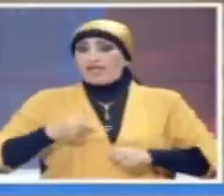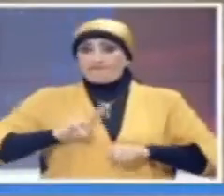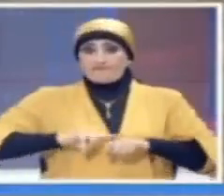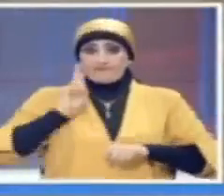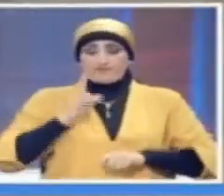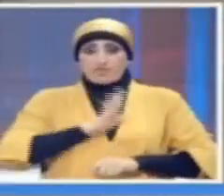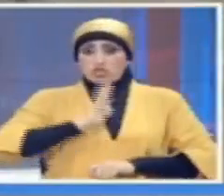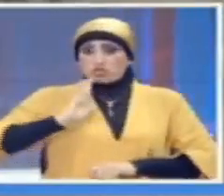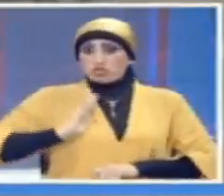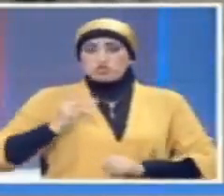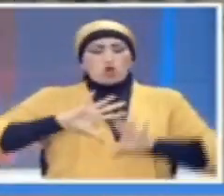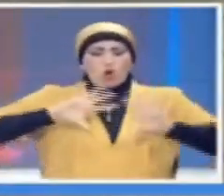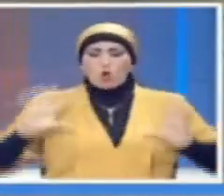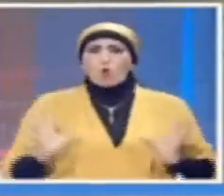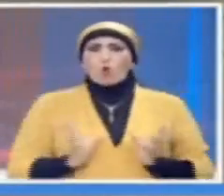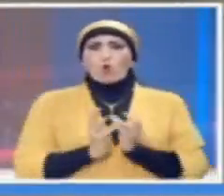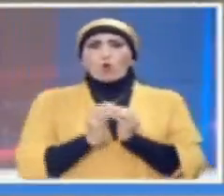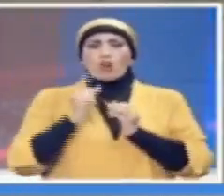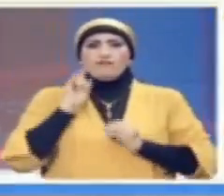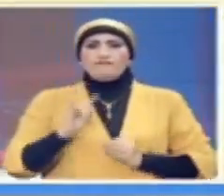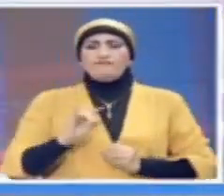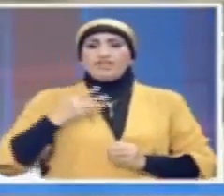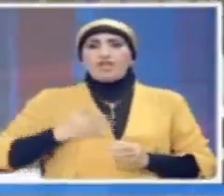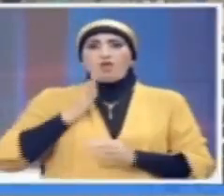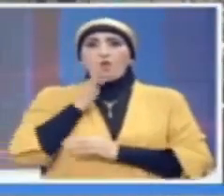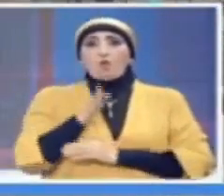المسلحة بعناصرها في نطاق الجيوش الميدانية